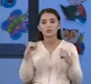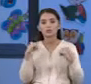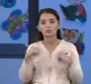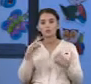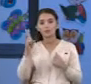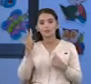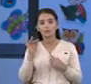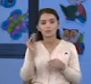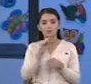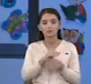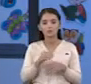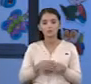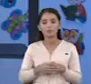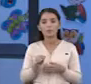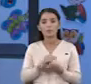Это рюкзаки.